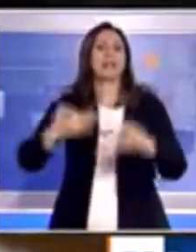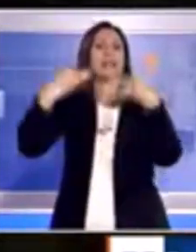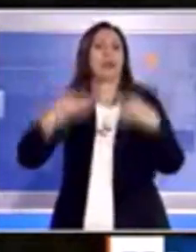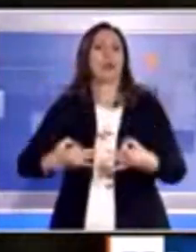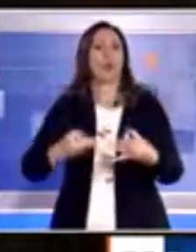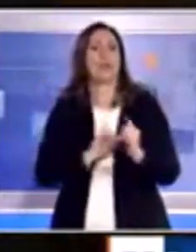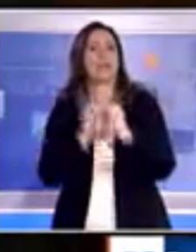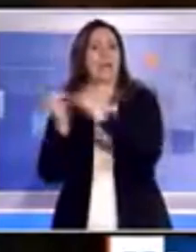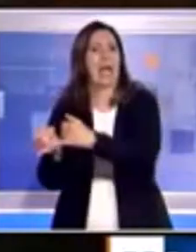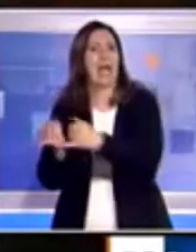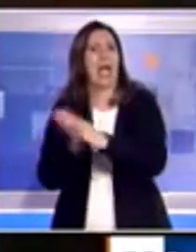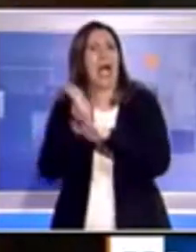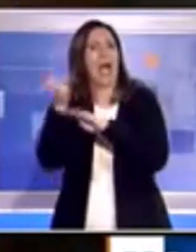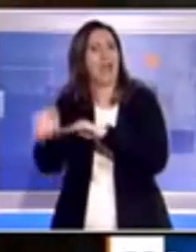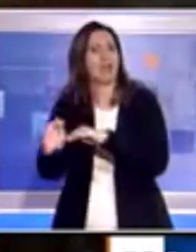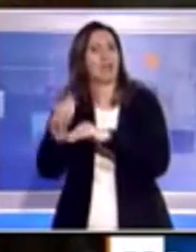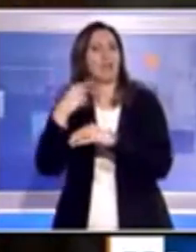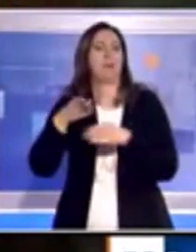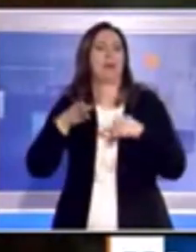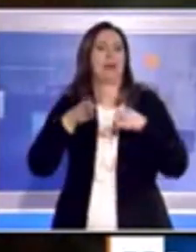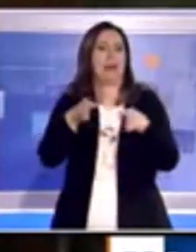di servizio presenti sulla raccordo autostradale